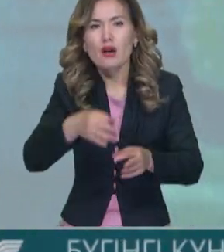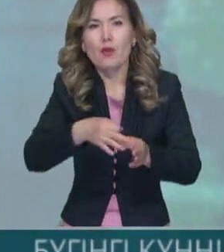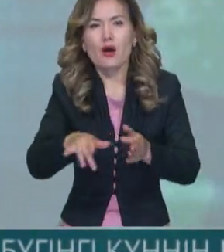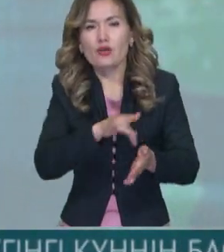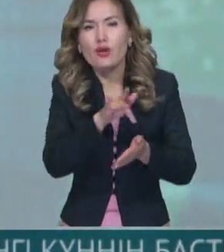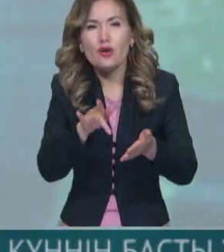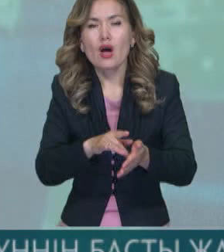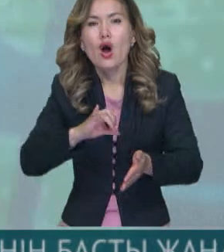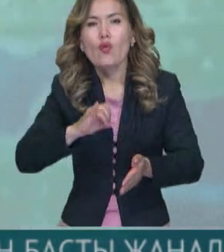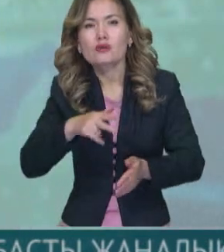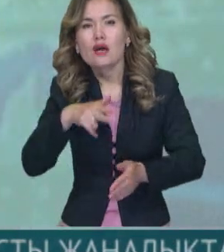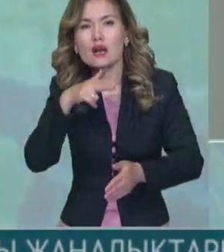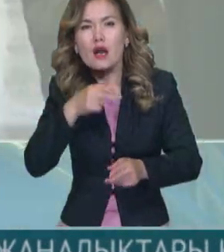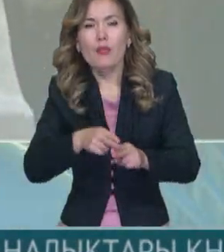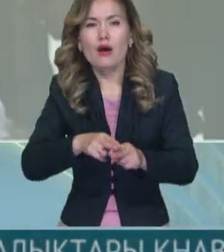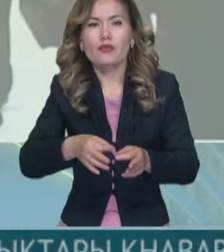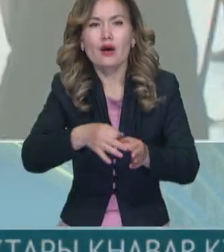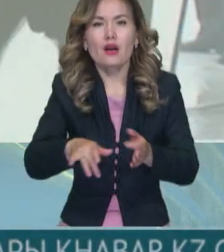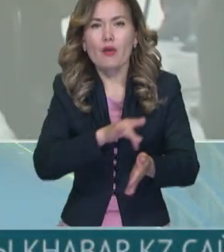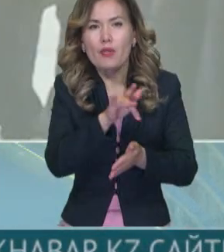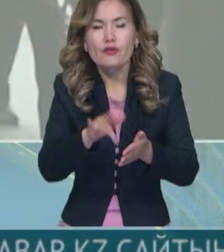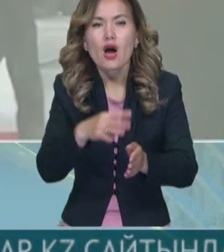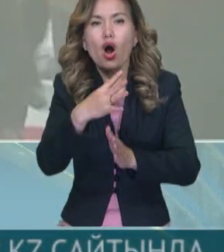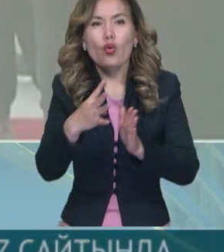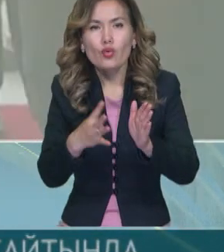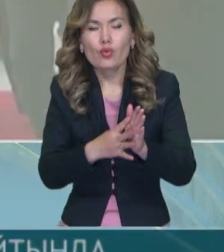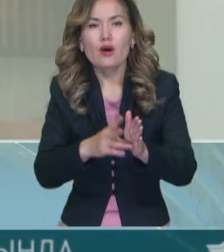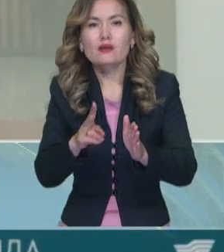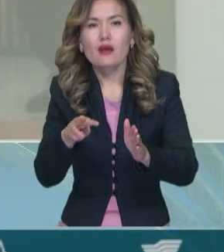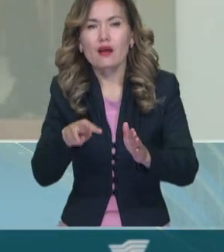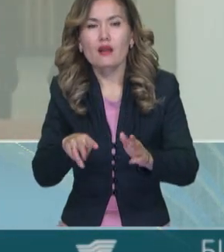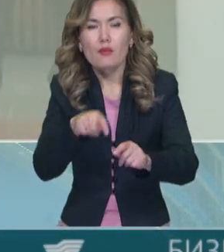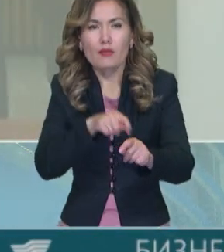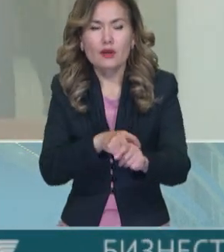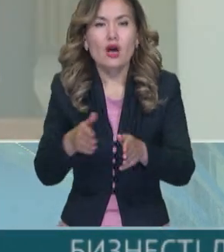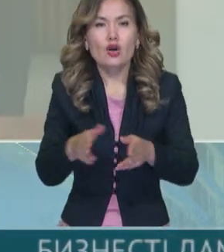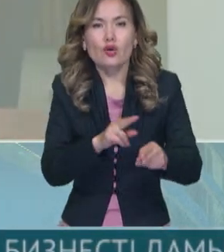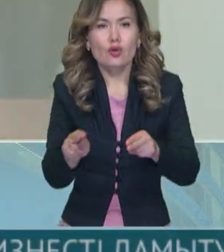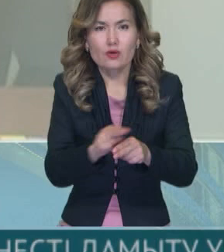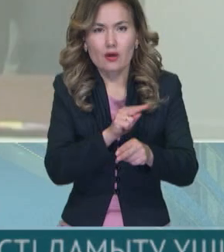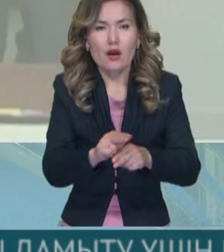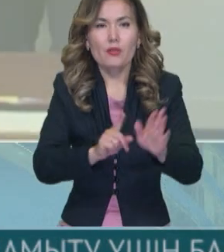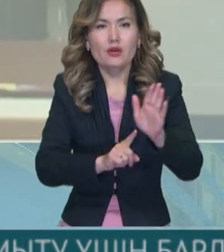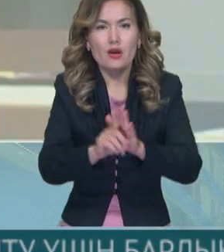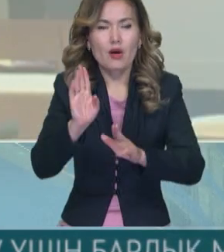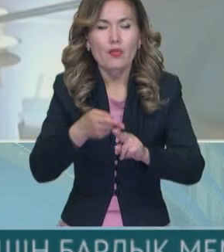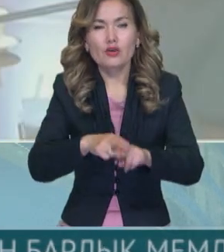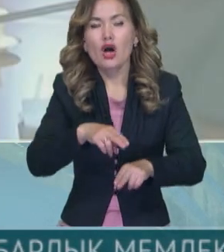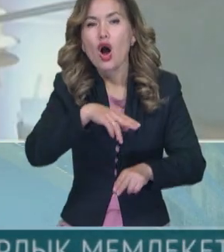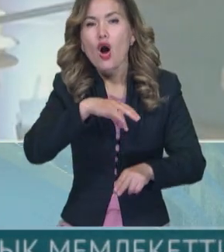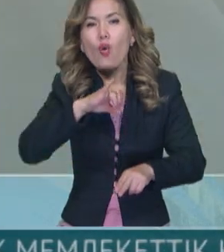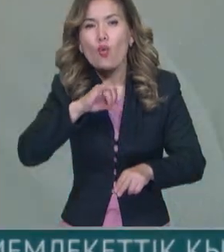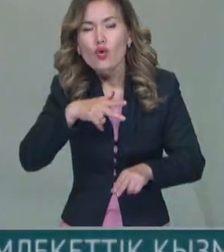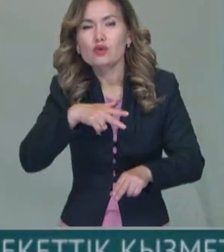мен оңтүстік Кореяның Мунсан қаласын жалғайтын 19 шақырымдық тас жол салуды көздеп отыр. Жоба жүзеге асса, Пхеньян мен Сеул